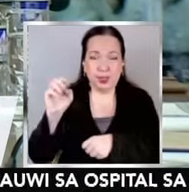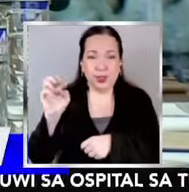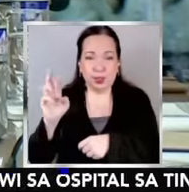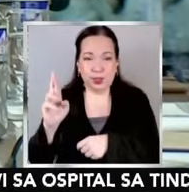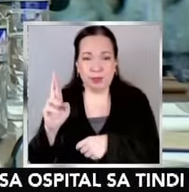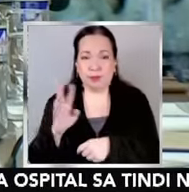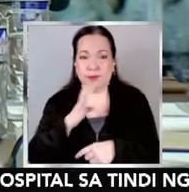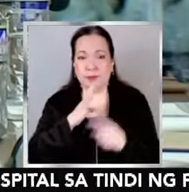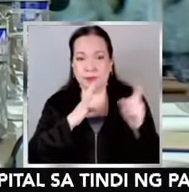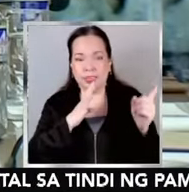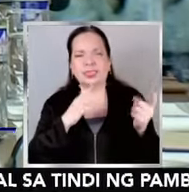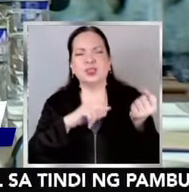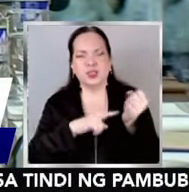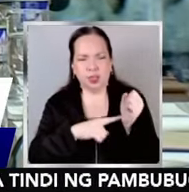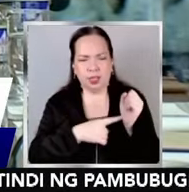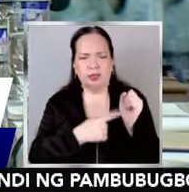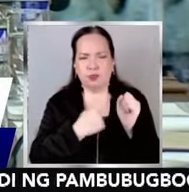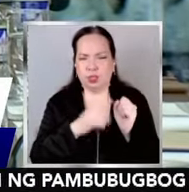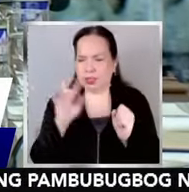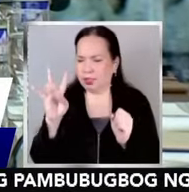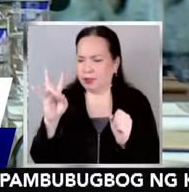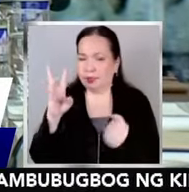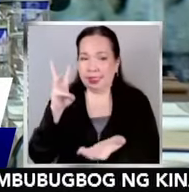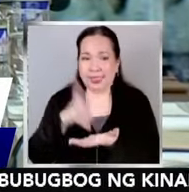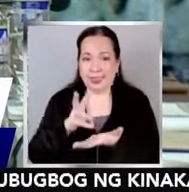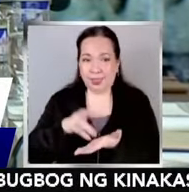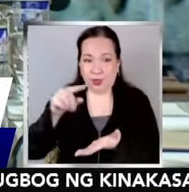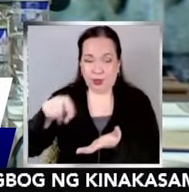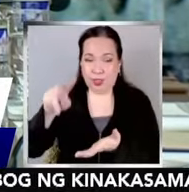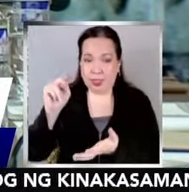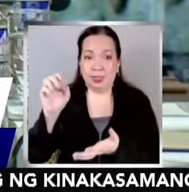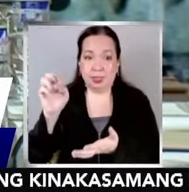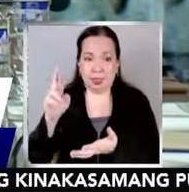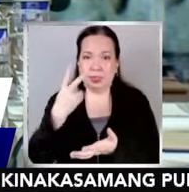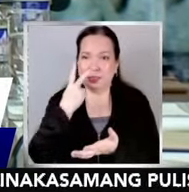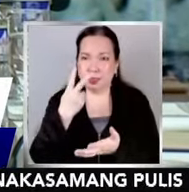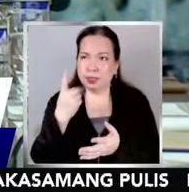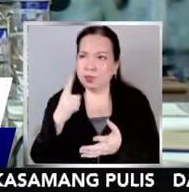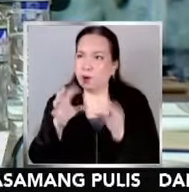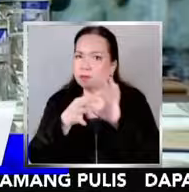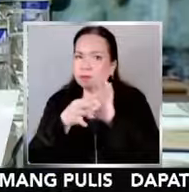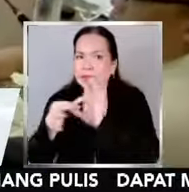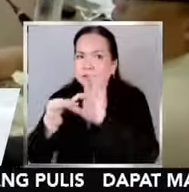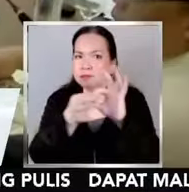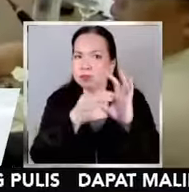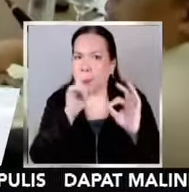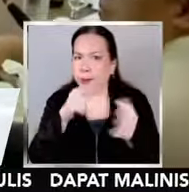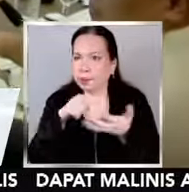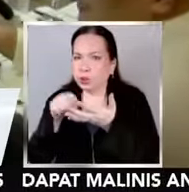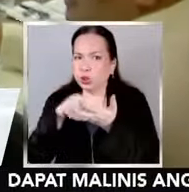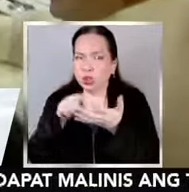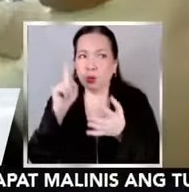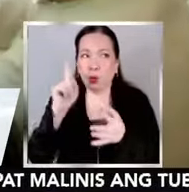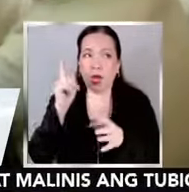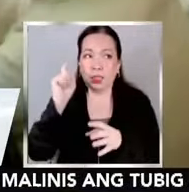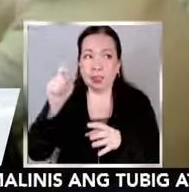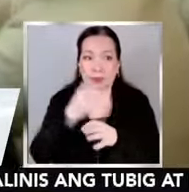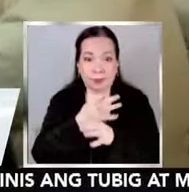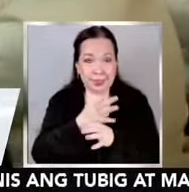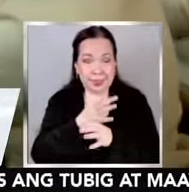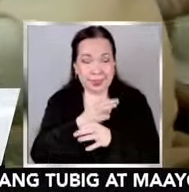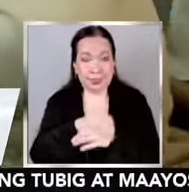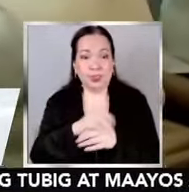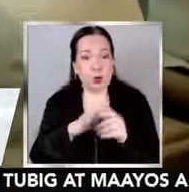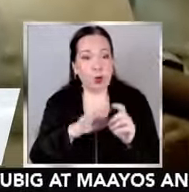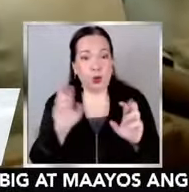7 lungsod, no? Upang makita rin natin ano yung mga bagay na dapat pang ayusin. Handa na raw ang 7 syudad